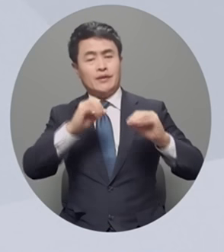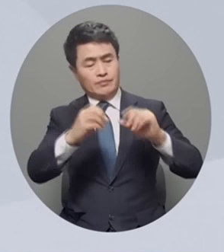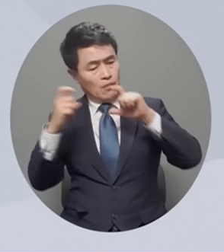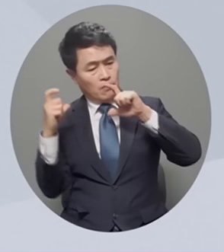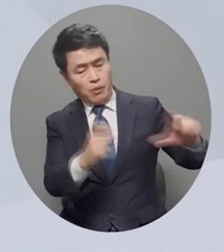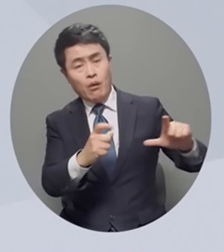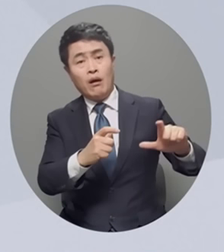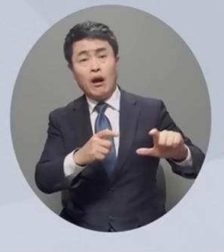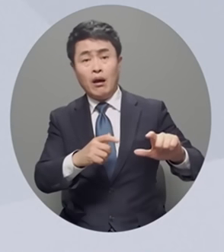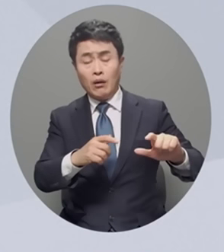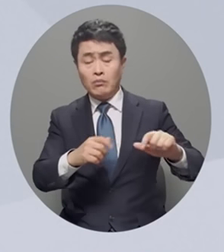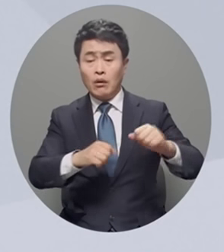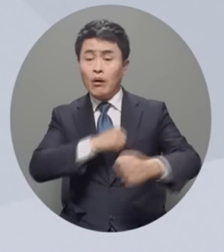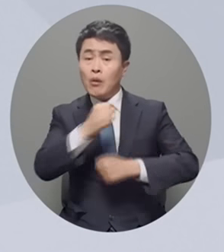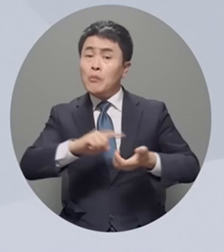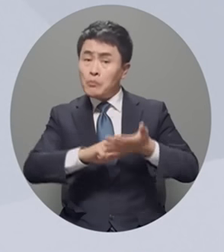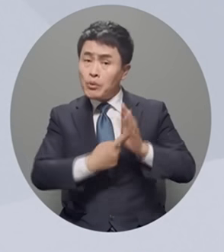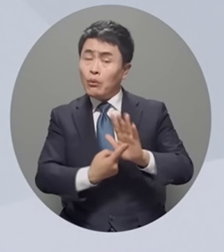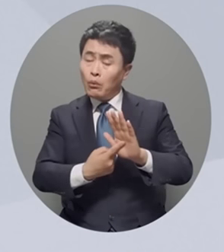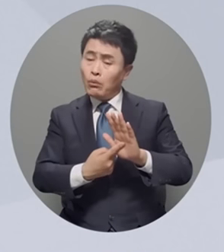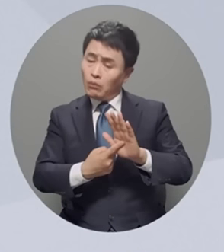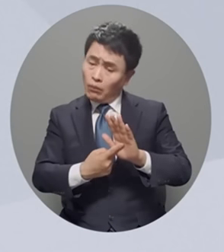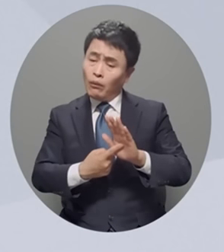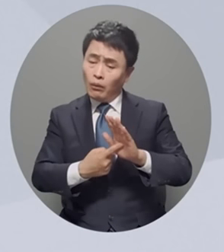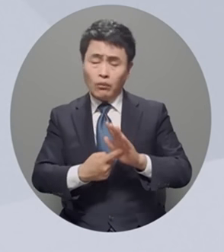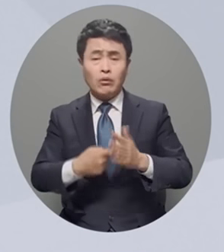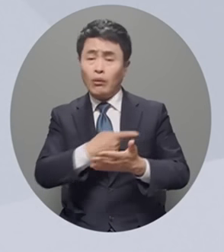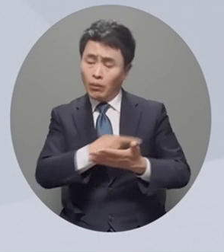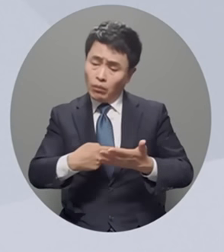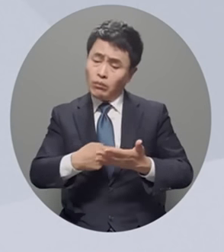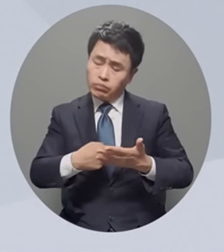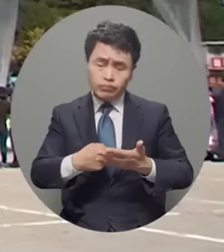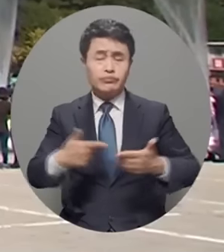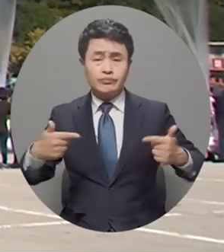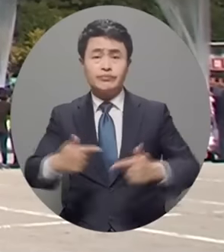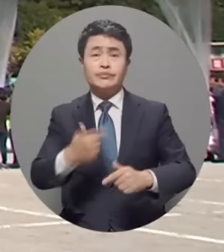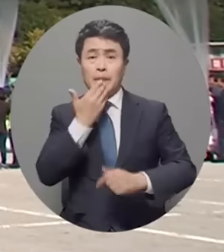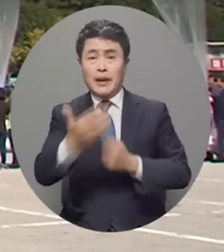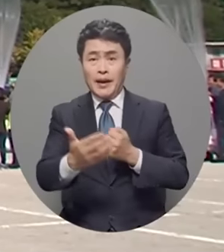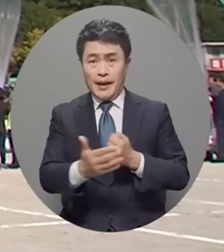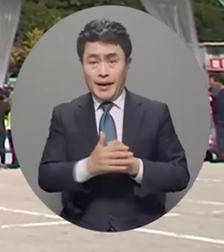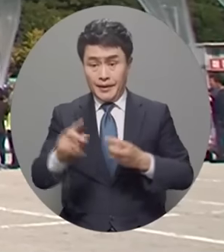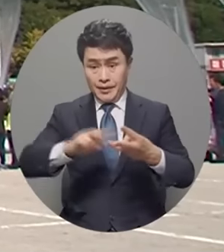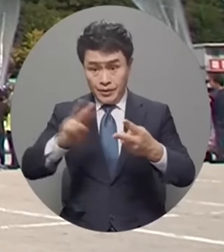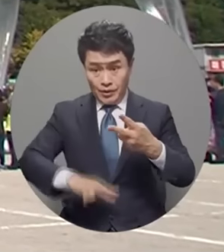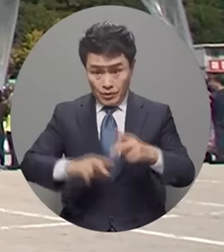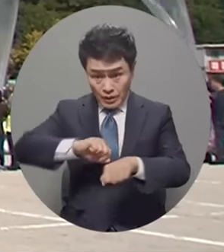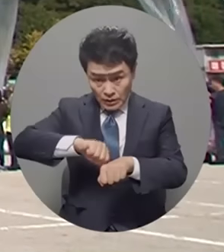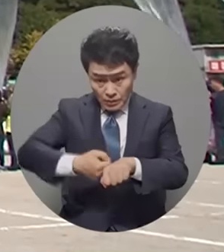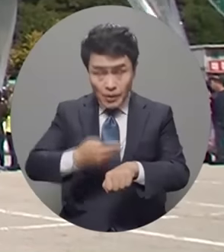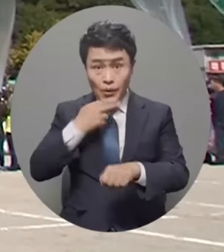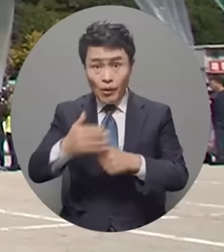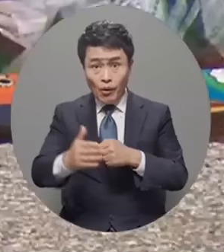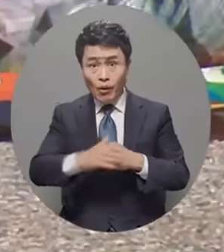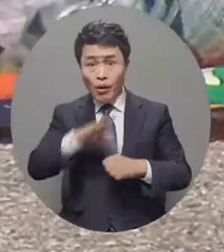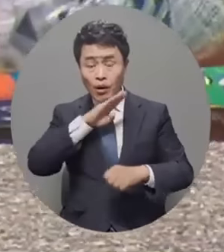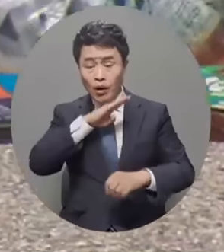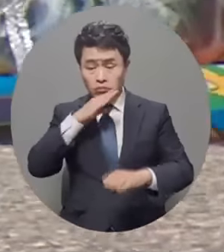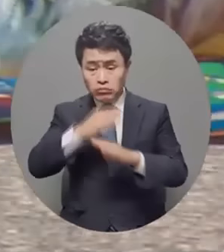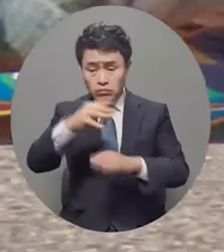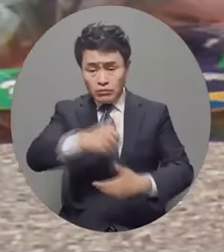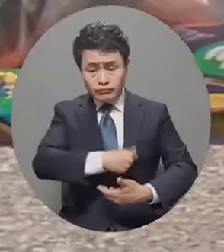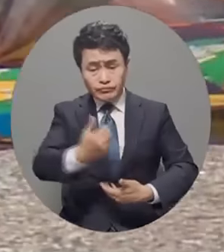있도록 하면 표현의 자유를 덜 침해할 수 있다고 명시하기도 했습니다. 형사처벌을 하지 않더라도 대북전단 살포를